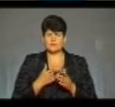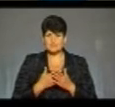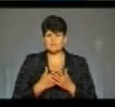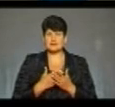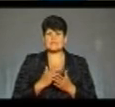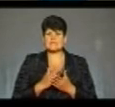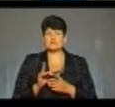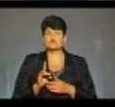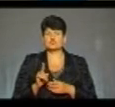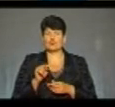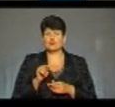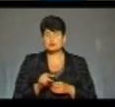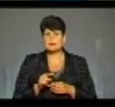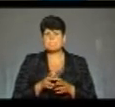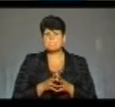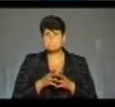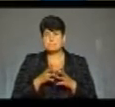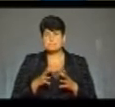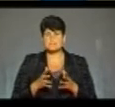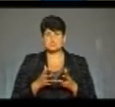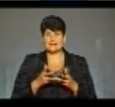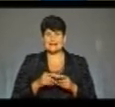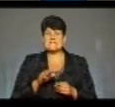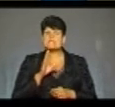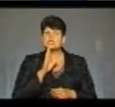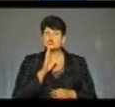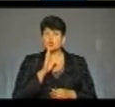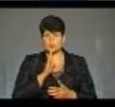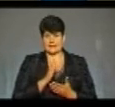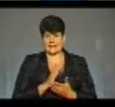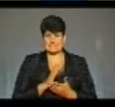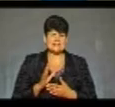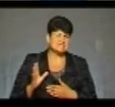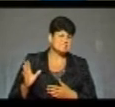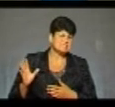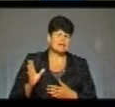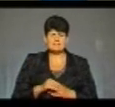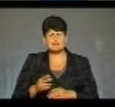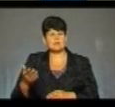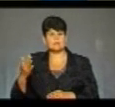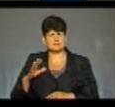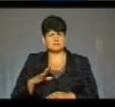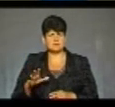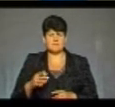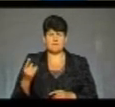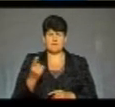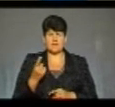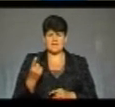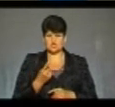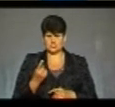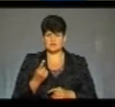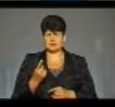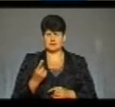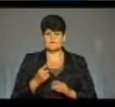є, що в ній найбільша кількість жінок є за всі каденції. Тобто, наприклад, в першій